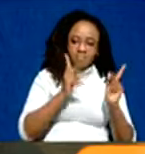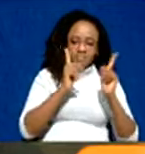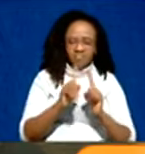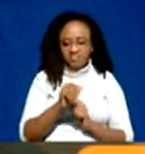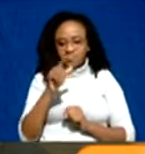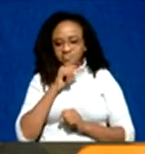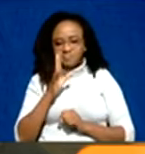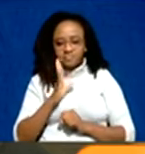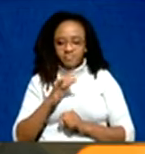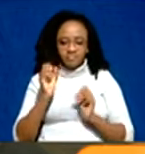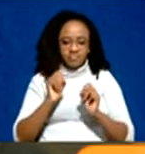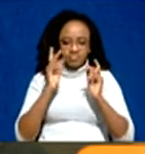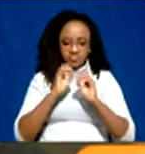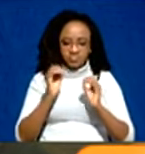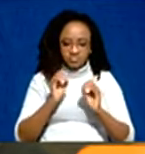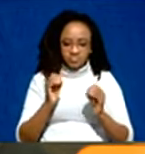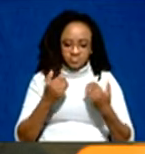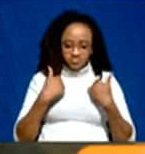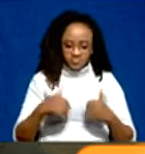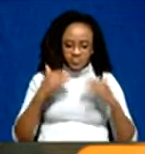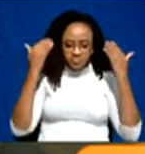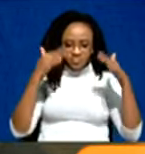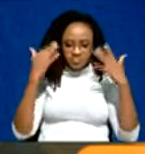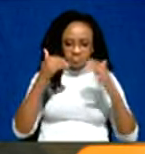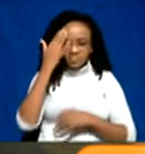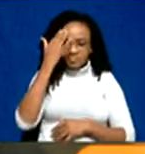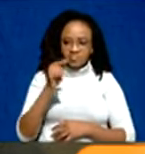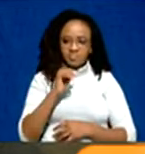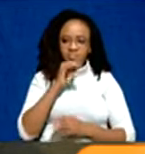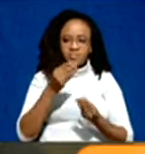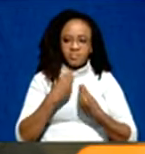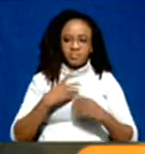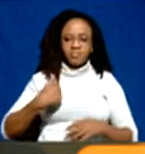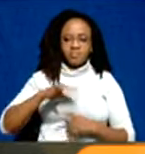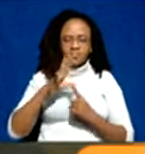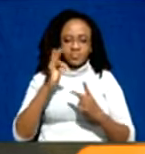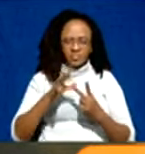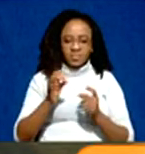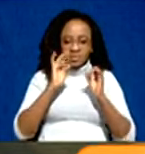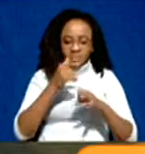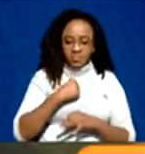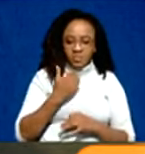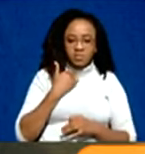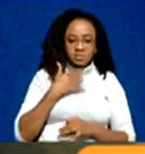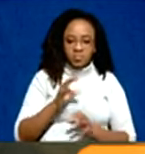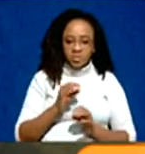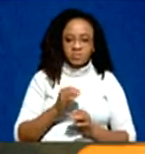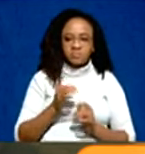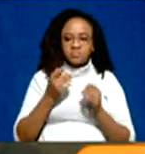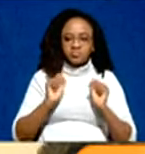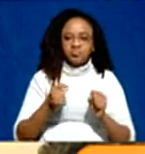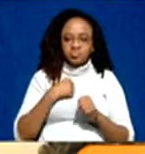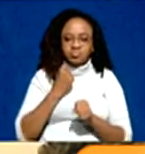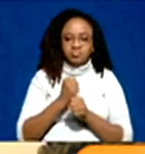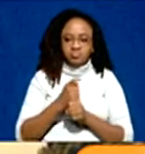sawa. So I was worried why hawakuwa natupatia option. Yeah, mimi mwenye staki ni nini nyingine naweza